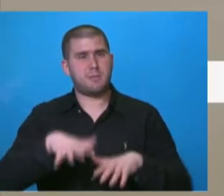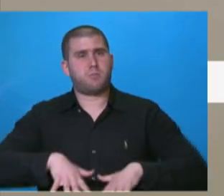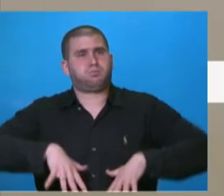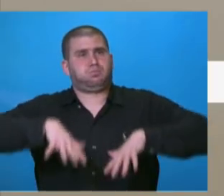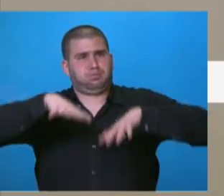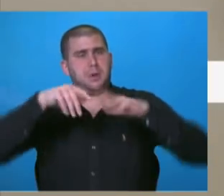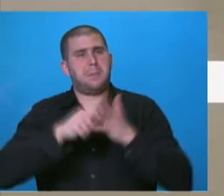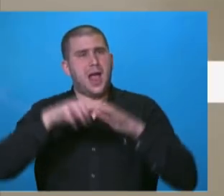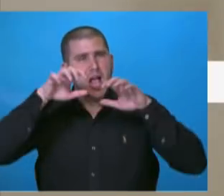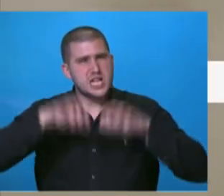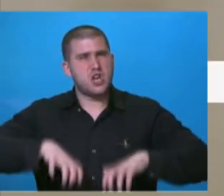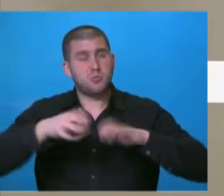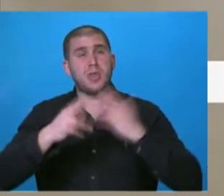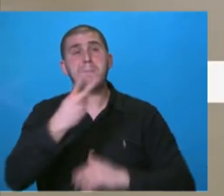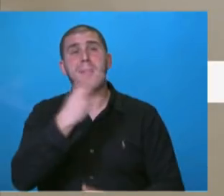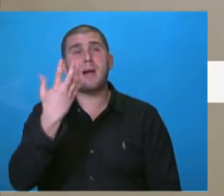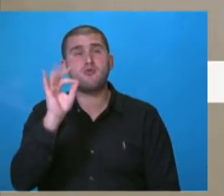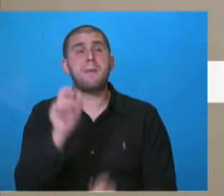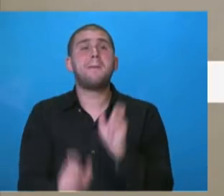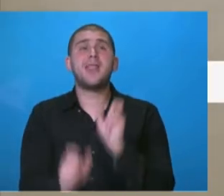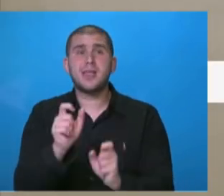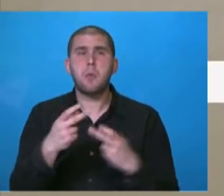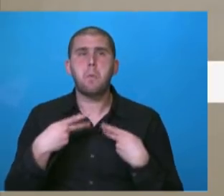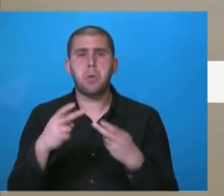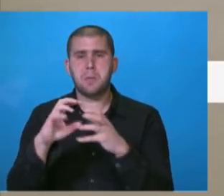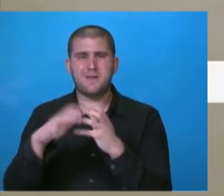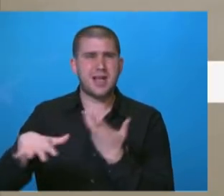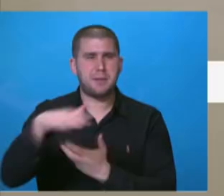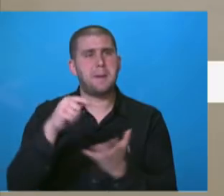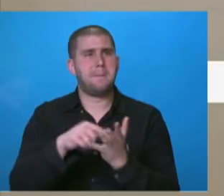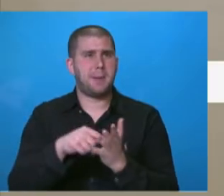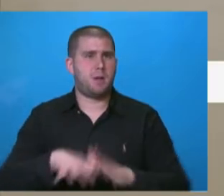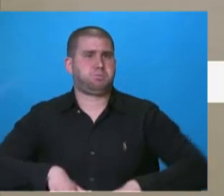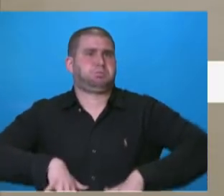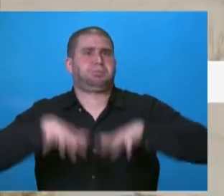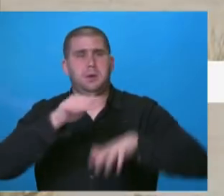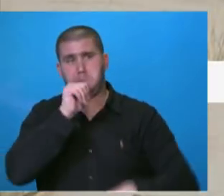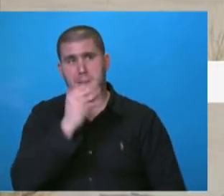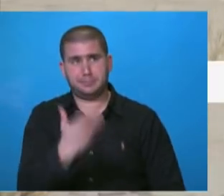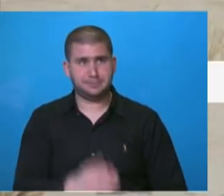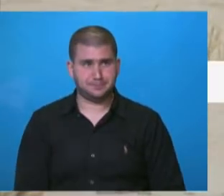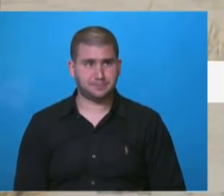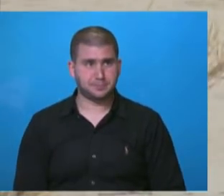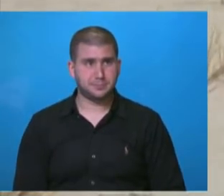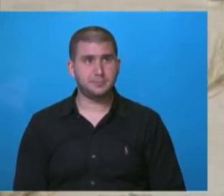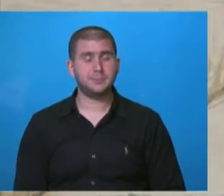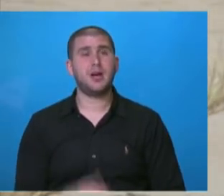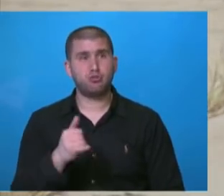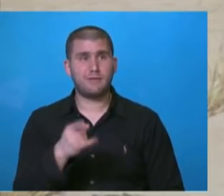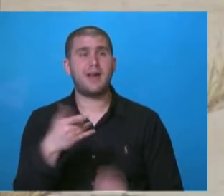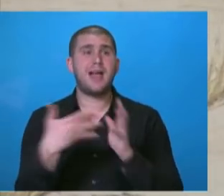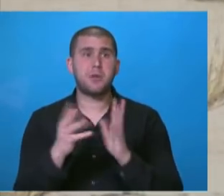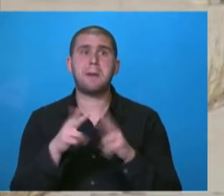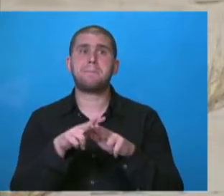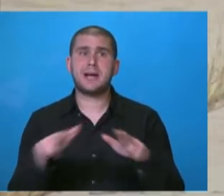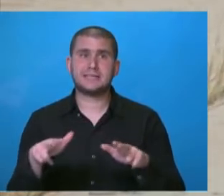הרב שירד שם. יותר מ-250 בני אדם פונו מכפרים במדינה בעקבות ההצפות. והנה, הגיעה השעה לבדוק מה המצב